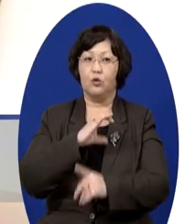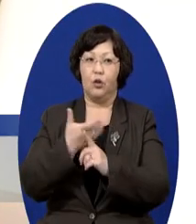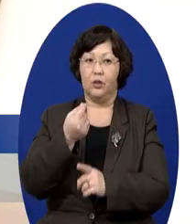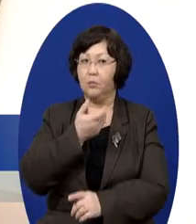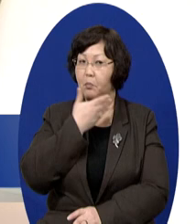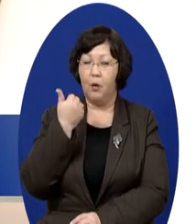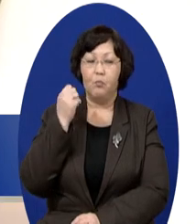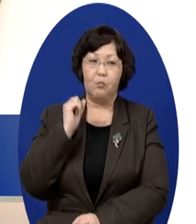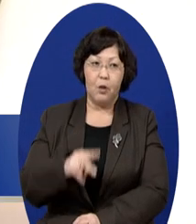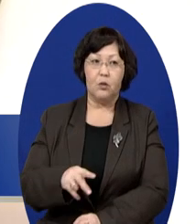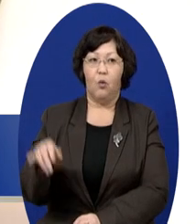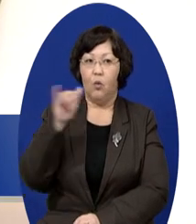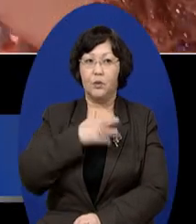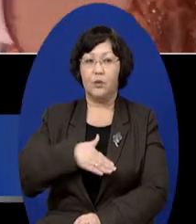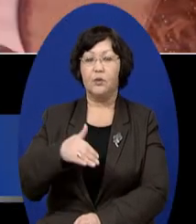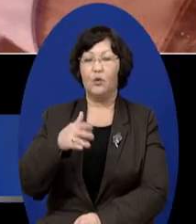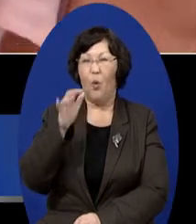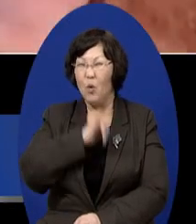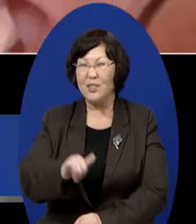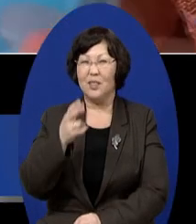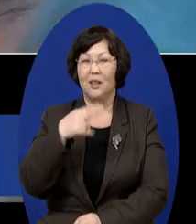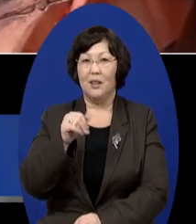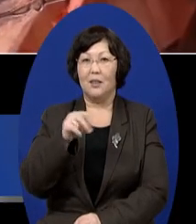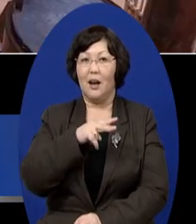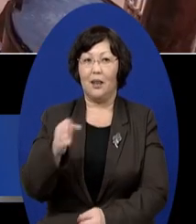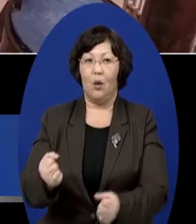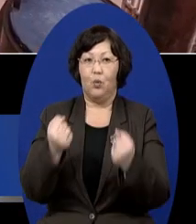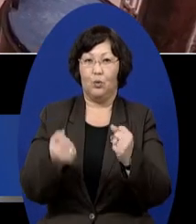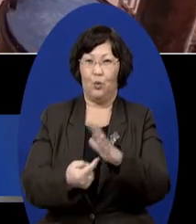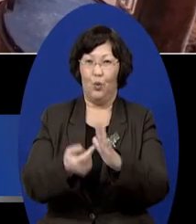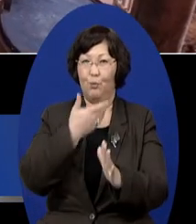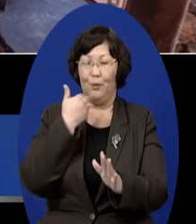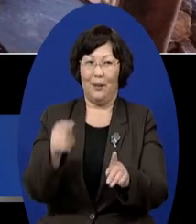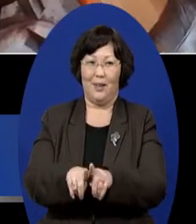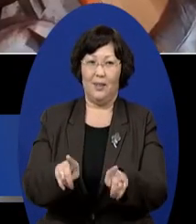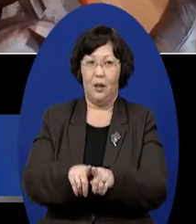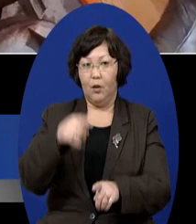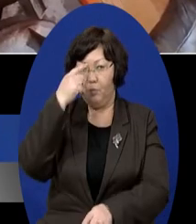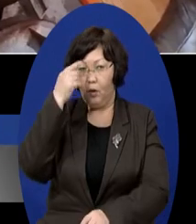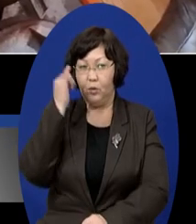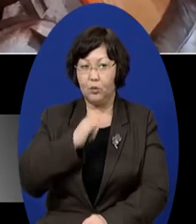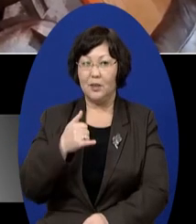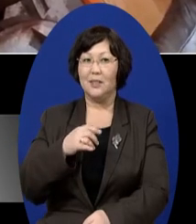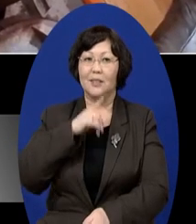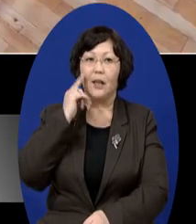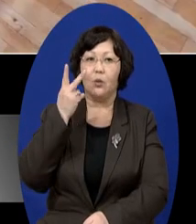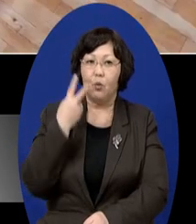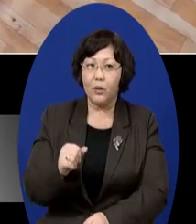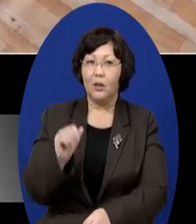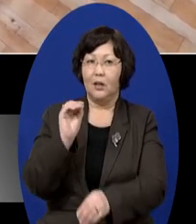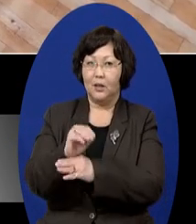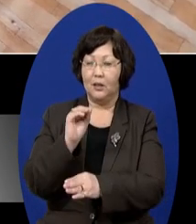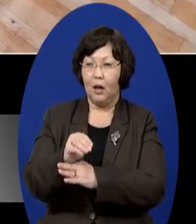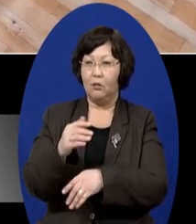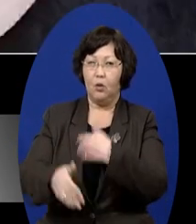улсын бараг тэр дархлаа байхгүй болчихно. Монголчуудынхаа дараа үеийг зөв нөгөө чиглүүлэх гүүрэн л одоо болохгүй бол эндээс цаашаа хэрвээ явах